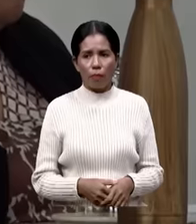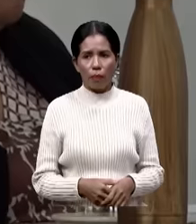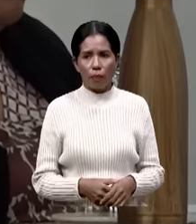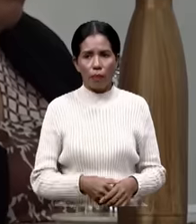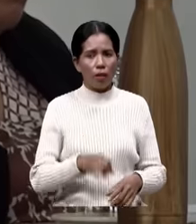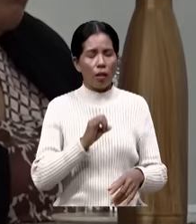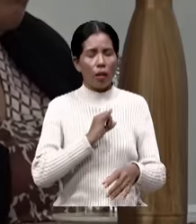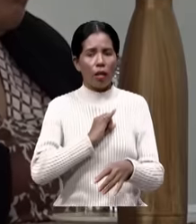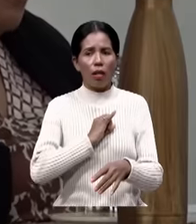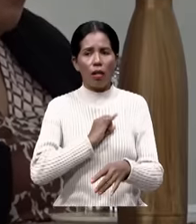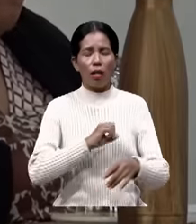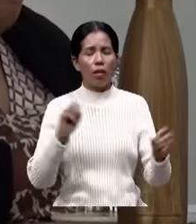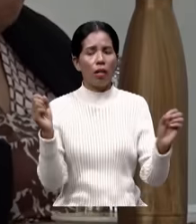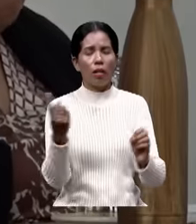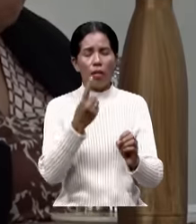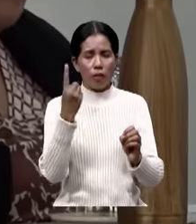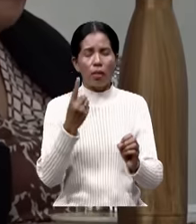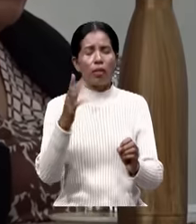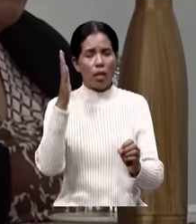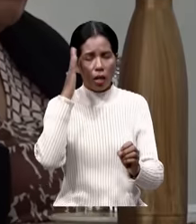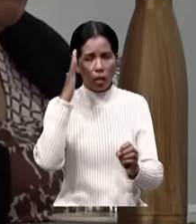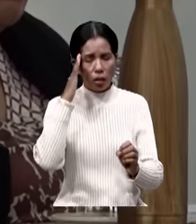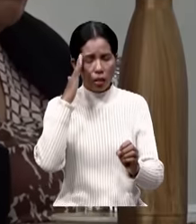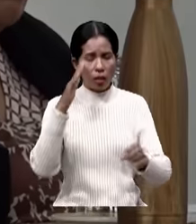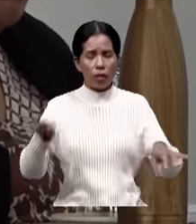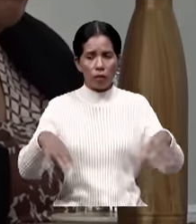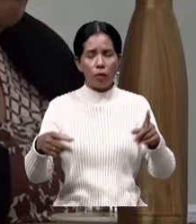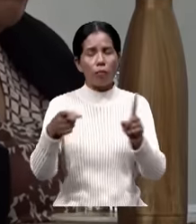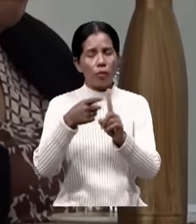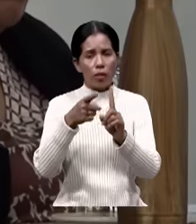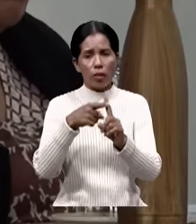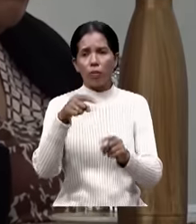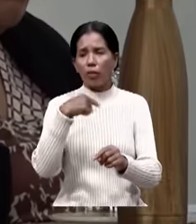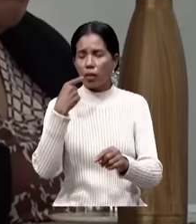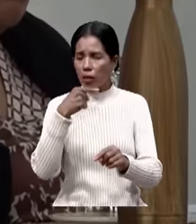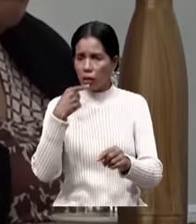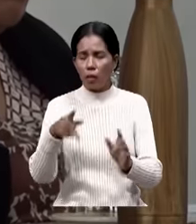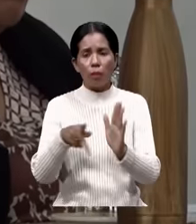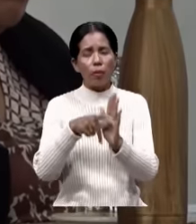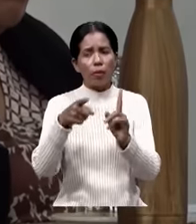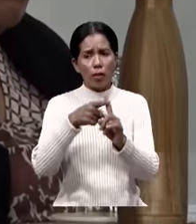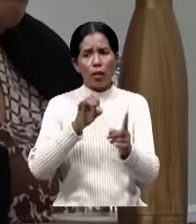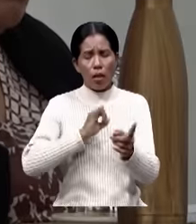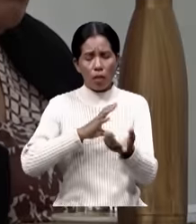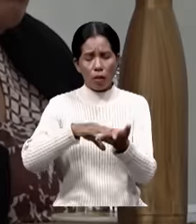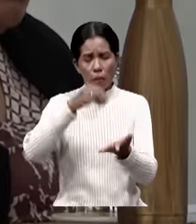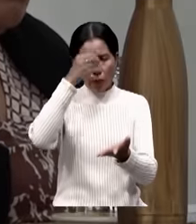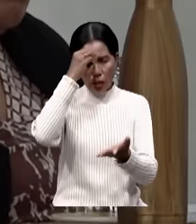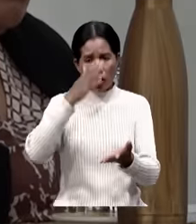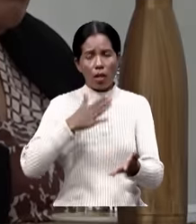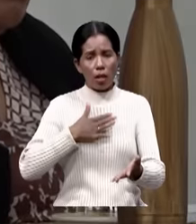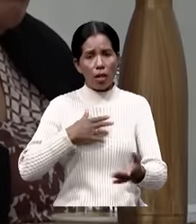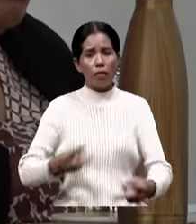Aula, ao sempre reconhece papel positivo sem dia de. Ao aprende a minha vida, a nessa